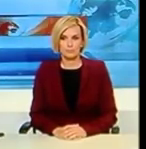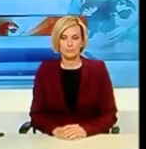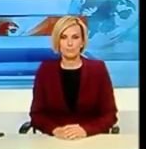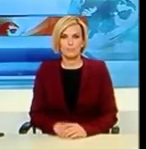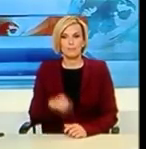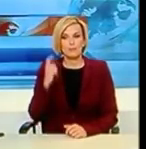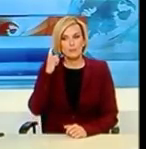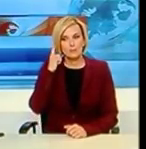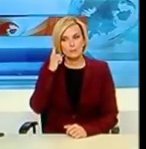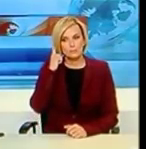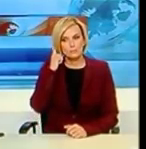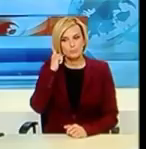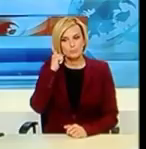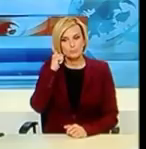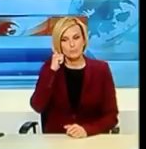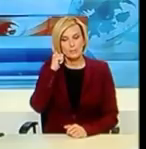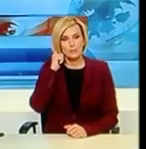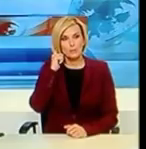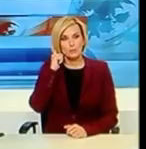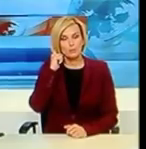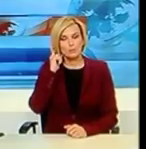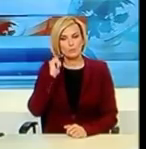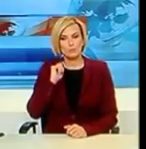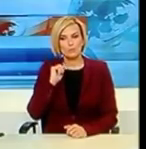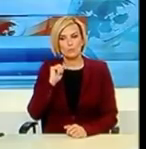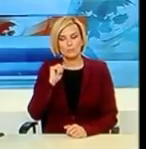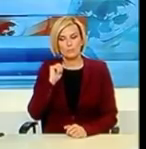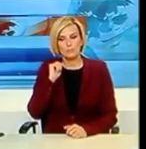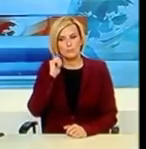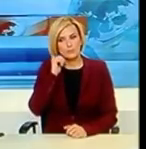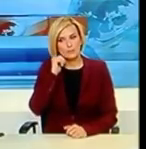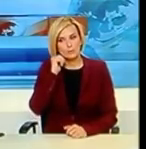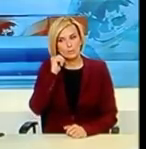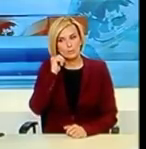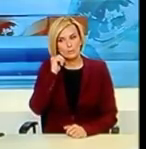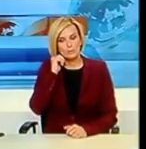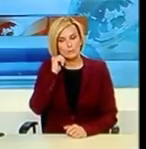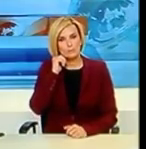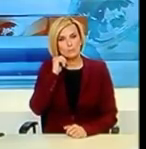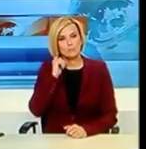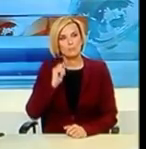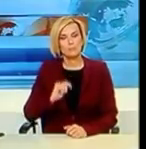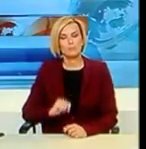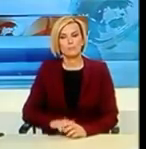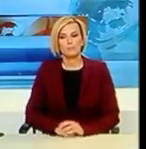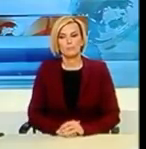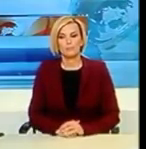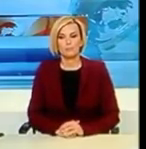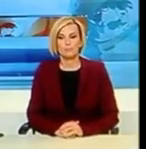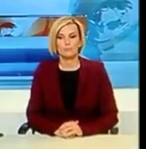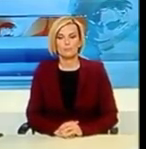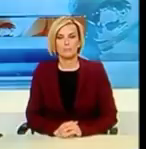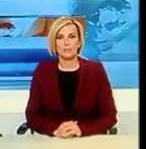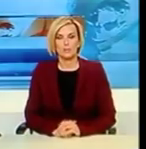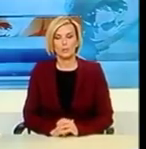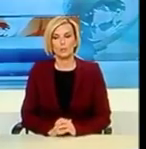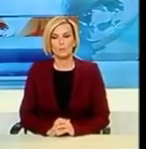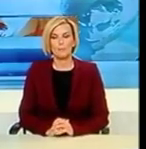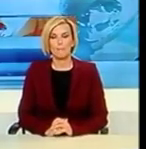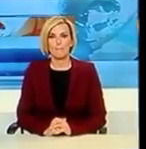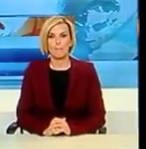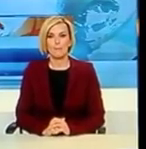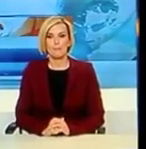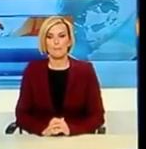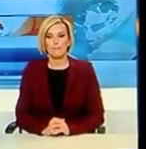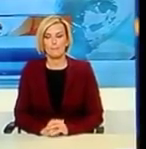Επικοινωνούμε ξανά όπως σας έχω υποσχεθεί για τα νέα δεδομένα στα μέτωπα της υγείας μας και της οικονομίας. Για να ανακοινώσω τις νέες πρωτοβουλίες